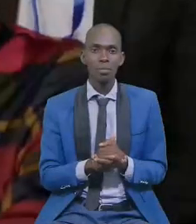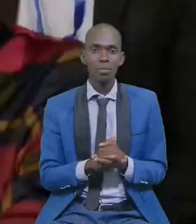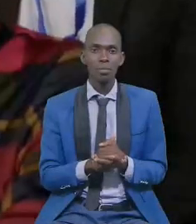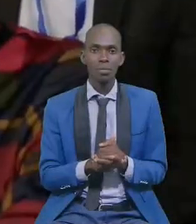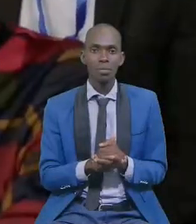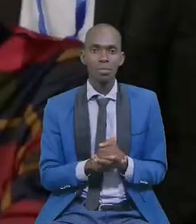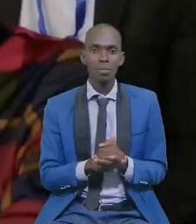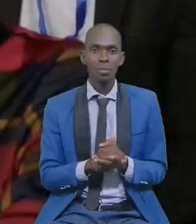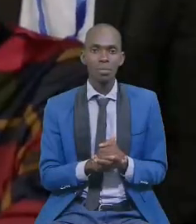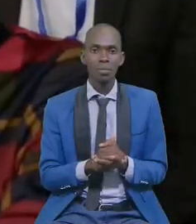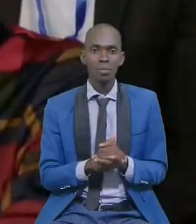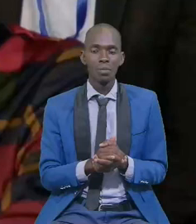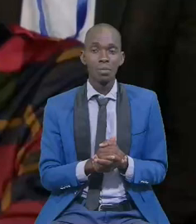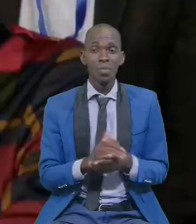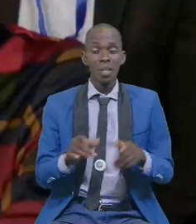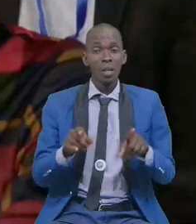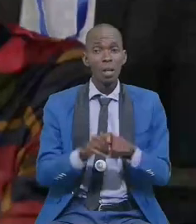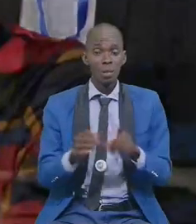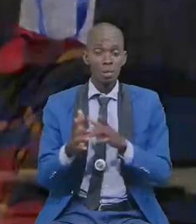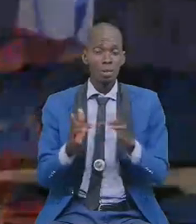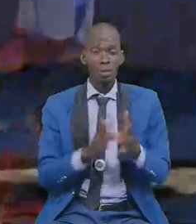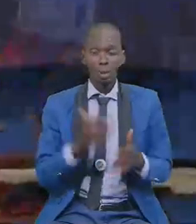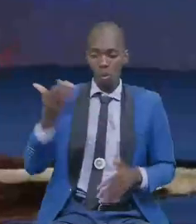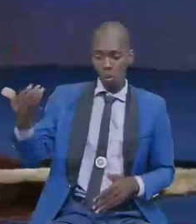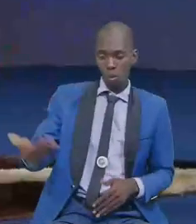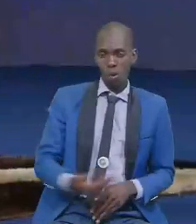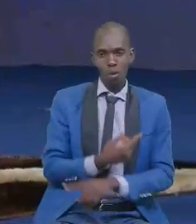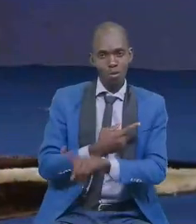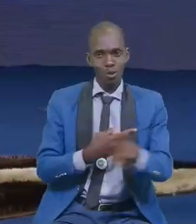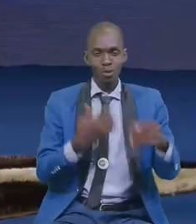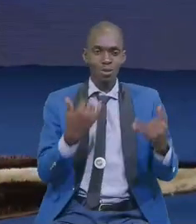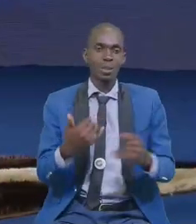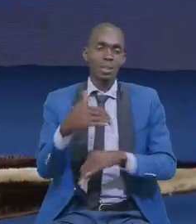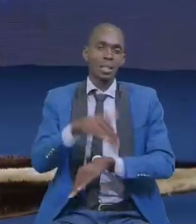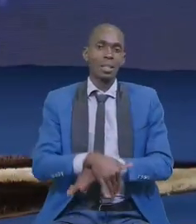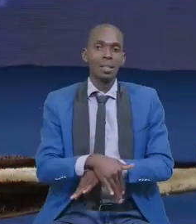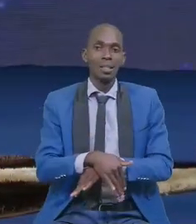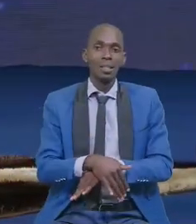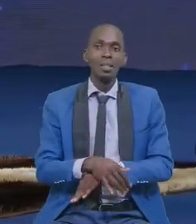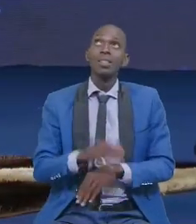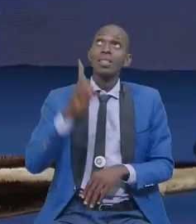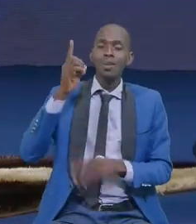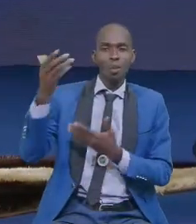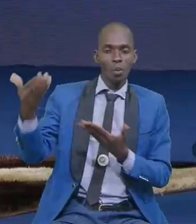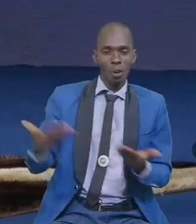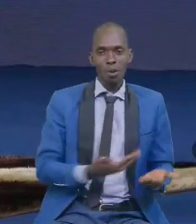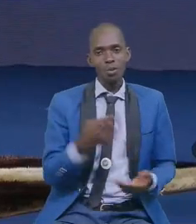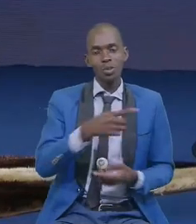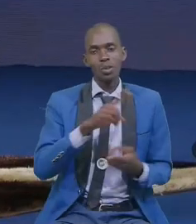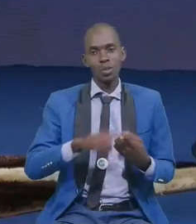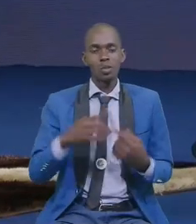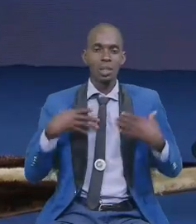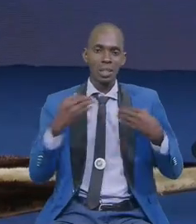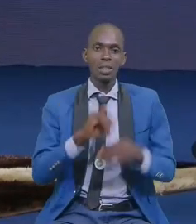là en ténèbres. C'est quoi comme maladie, infirmité, tu vas tout balayer ce soir. Comme Jésus t'accueille à la guérison,